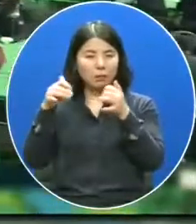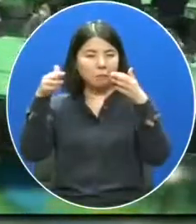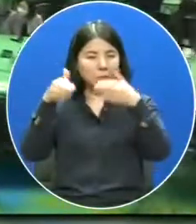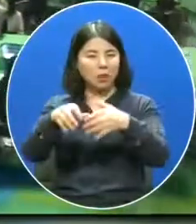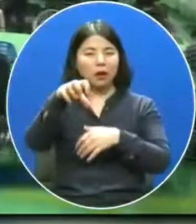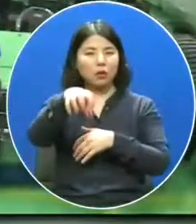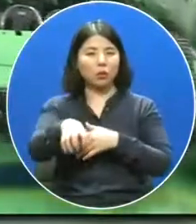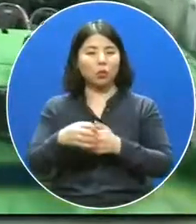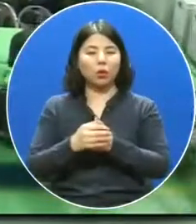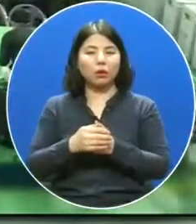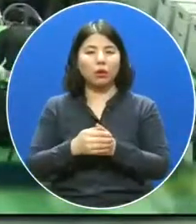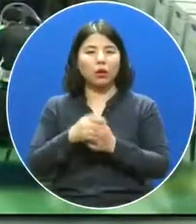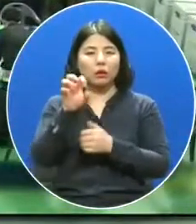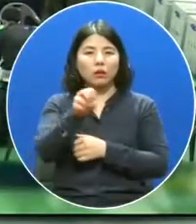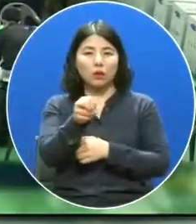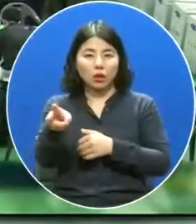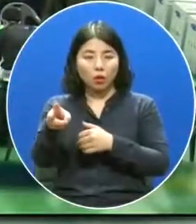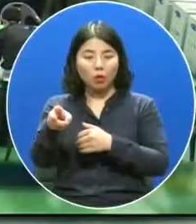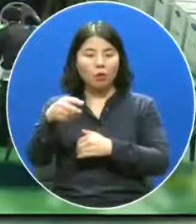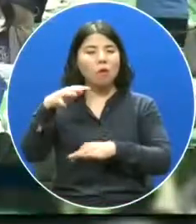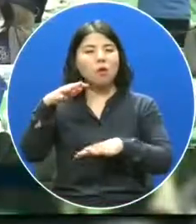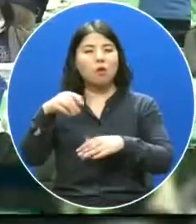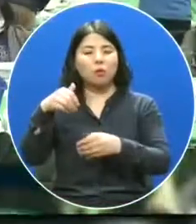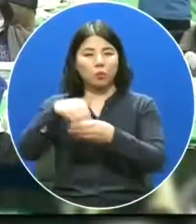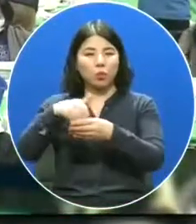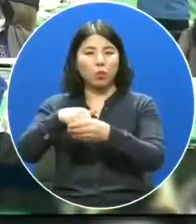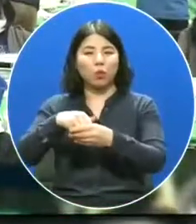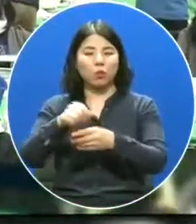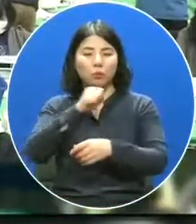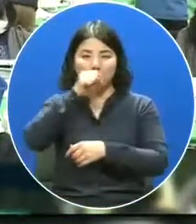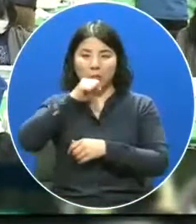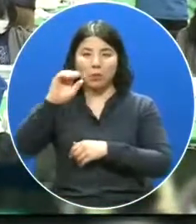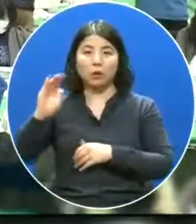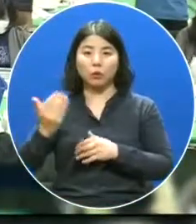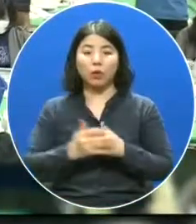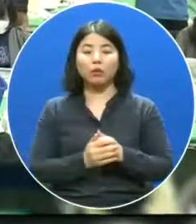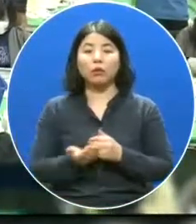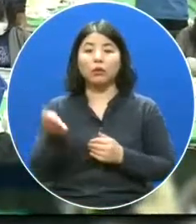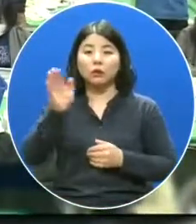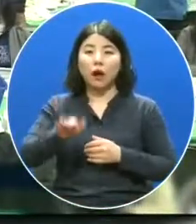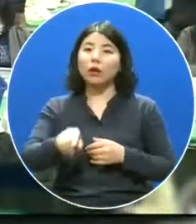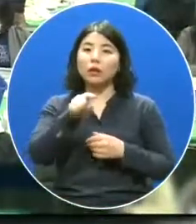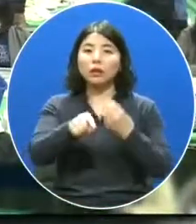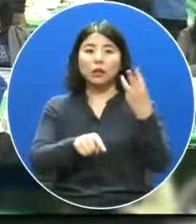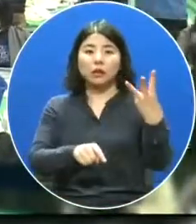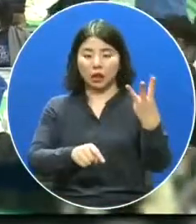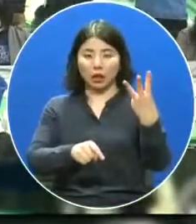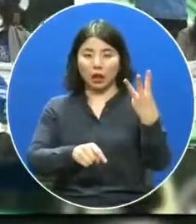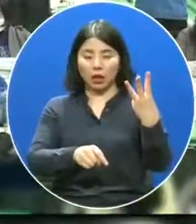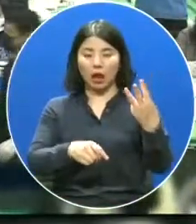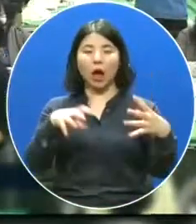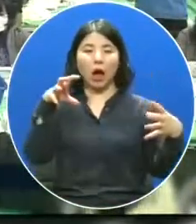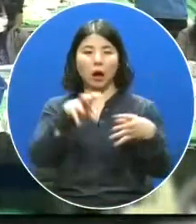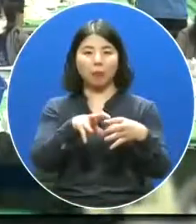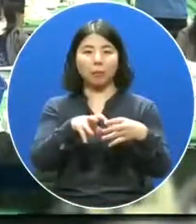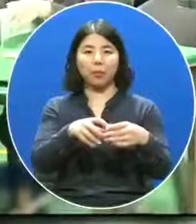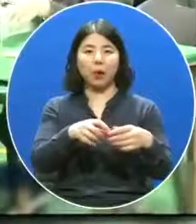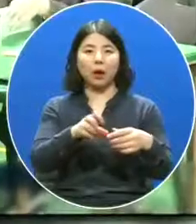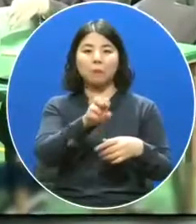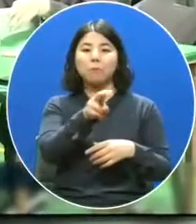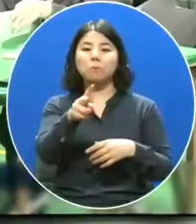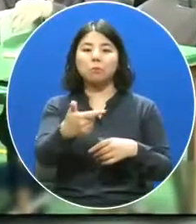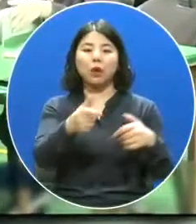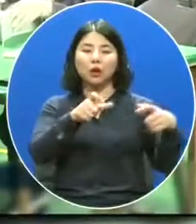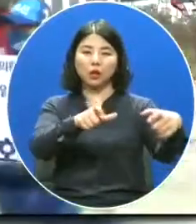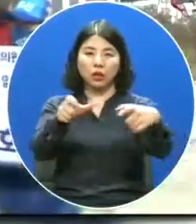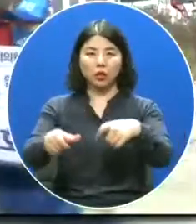많은 점이 여권이 표밭이된 이유라는 것입니다. 반면 이들 3개 선거구에 포함된 면단위